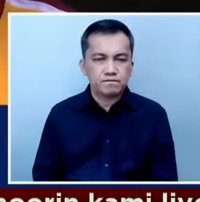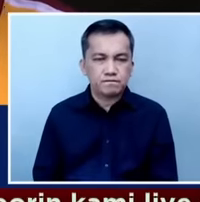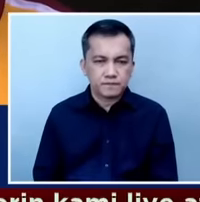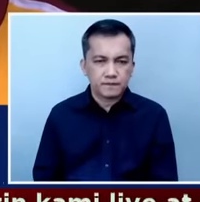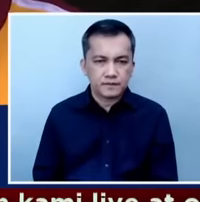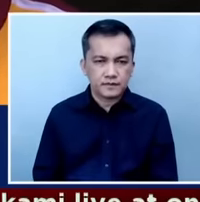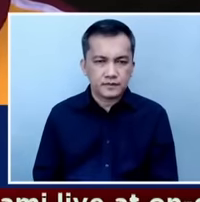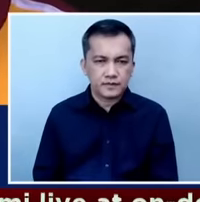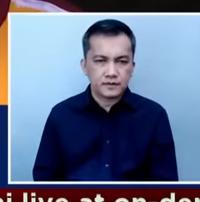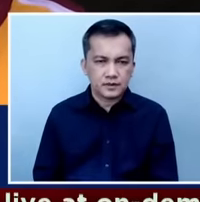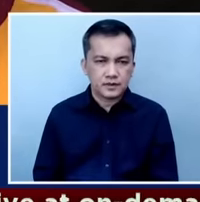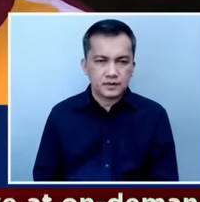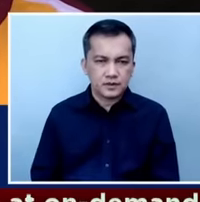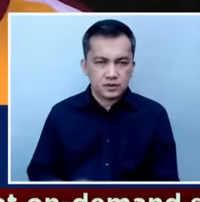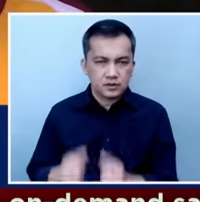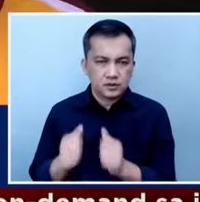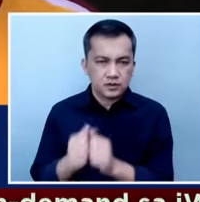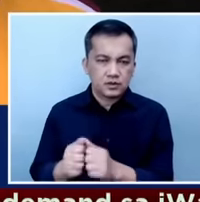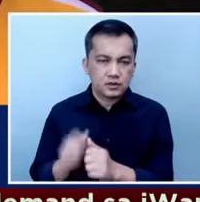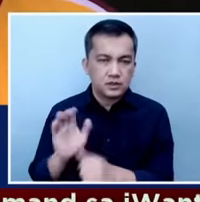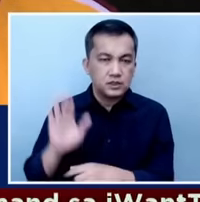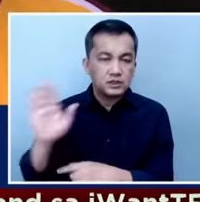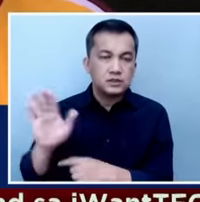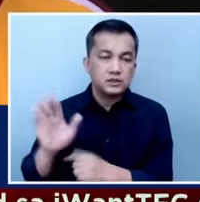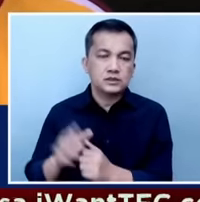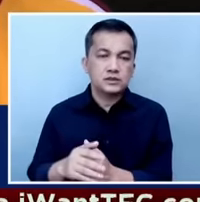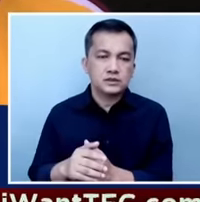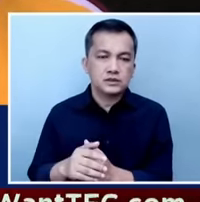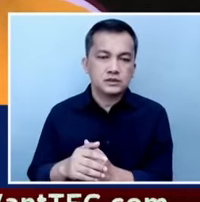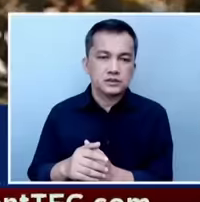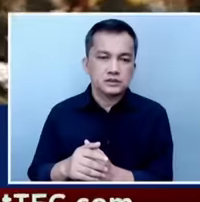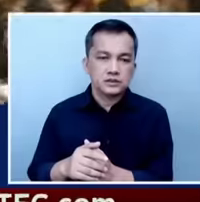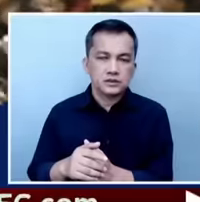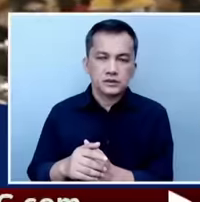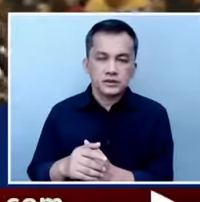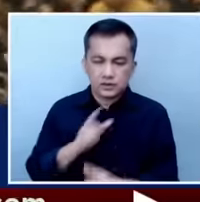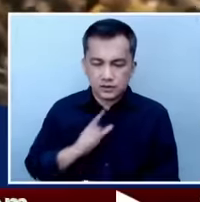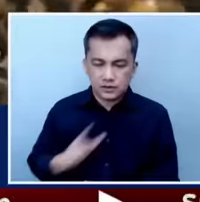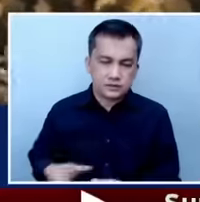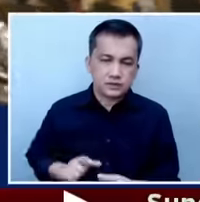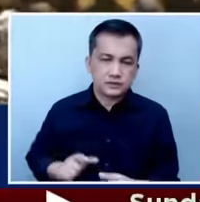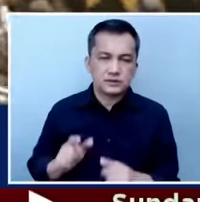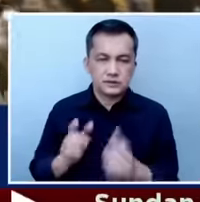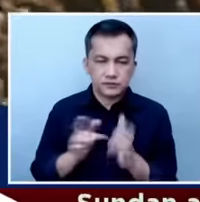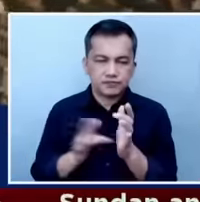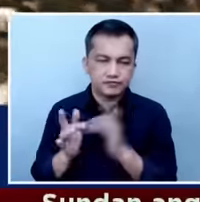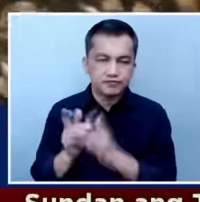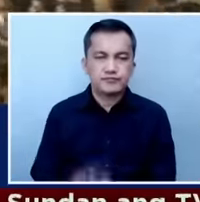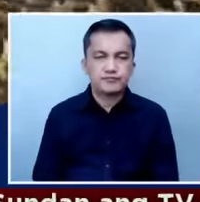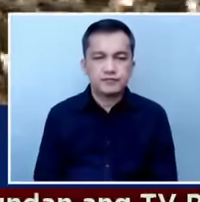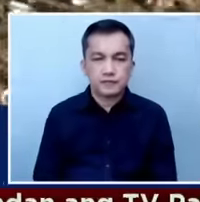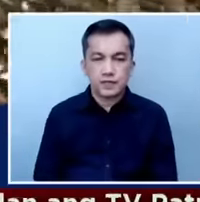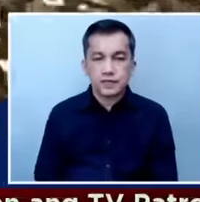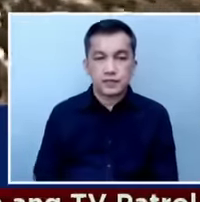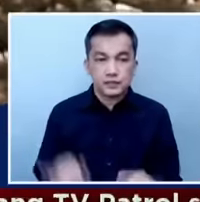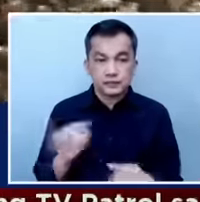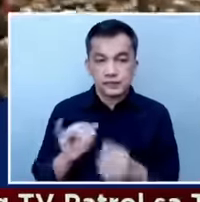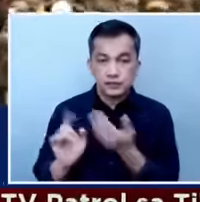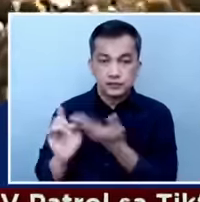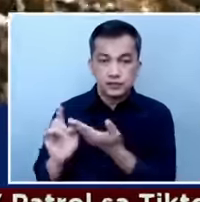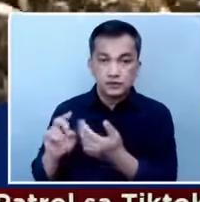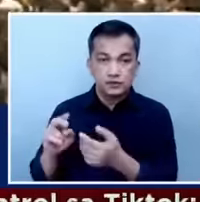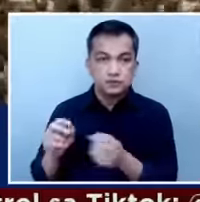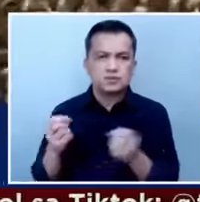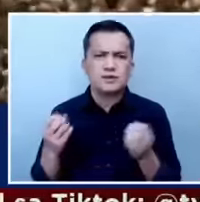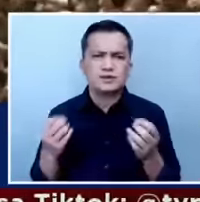nasa tabi lang sa'yo si Pong Jesus Nazareno, anak. Tulad ni Joseph, baliwala sa